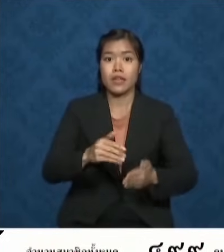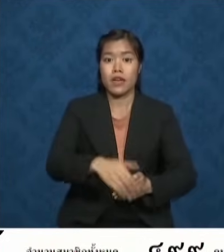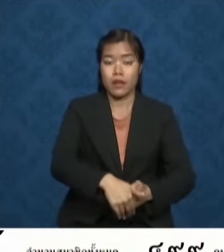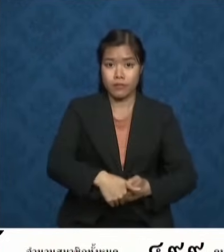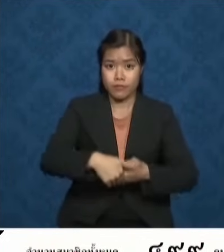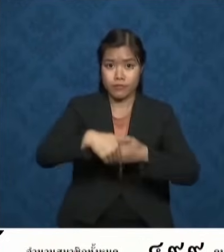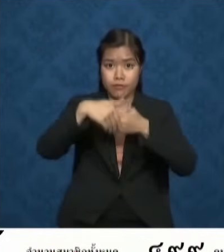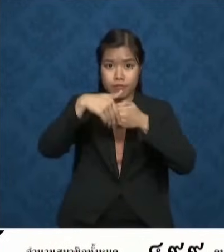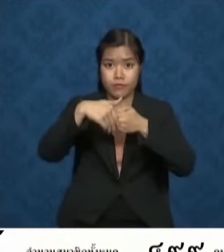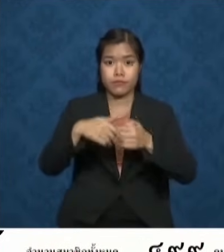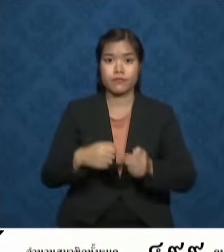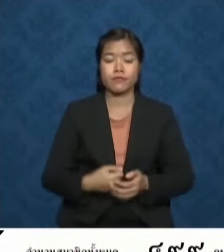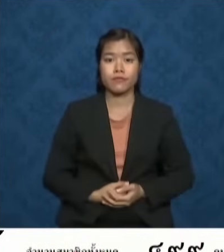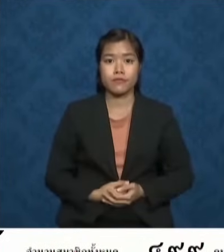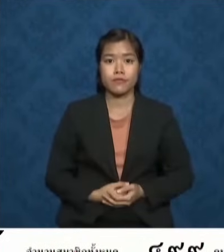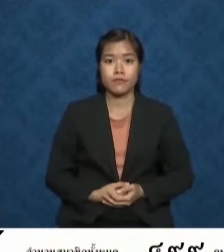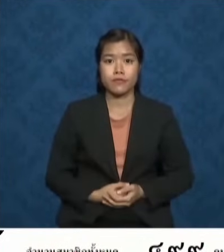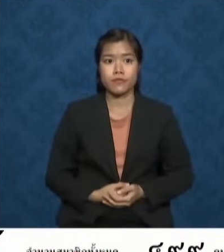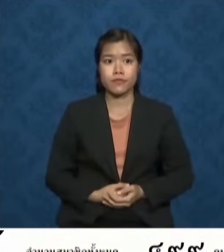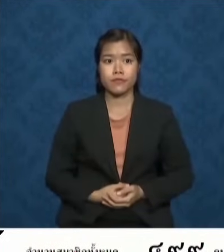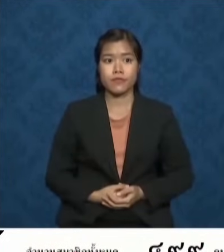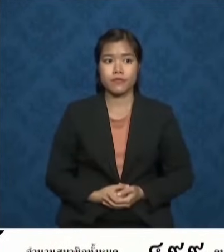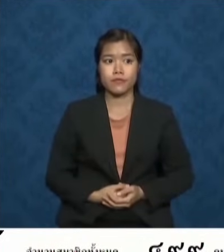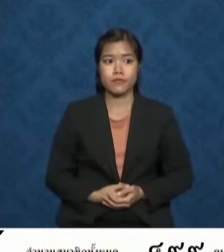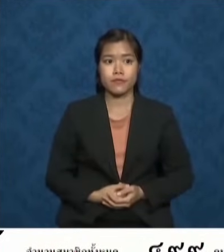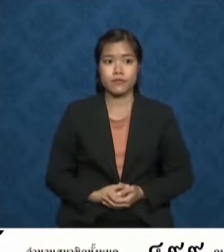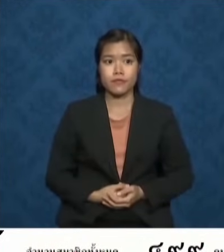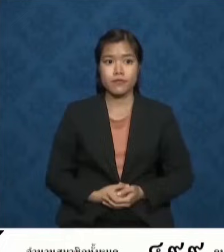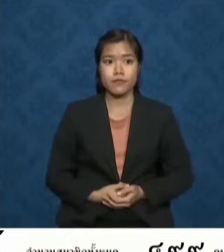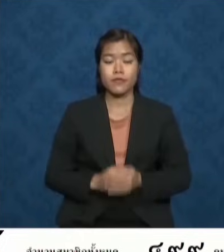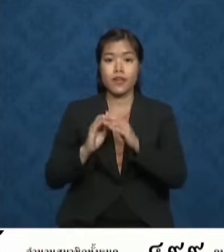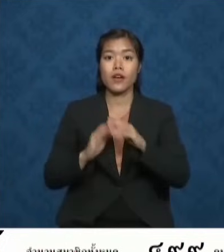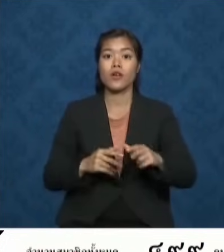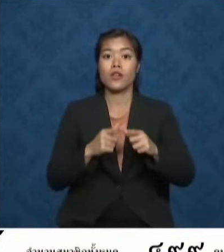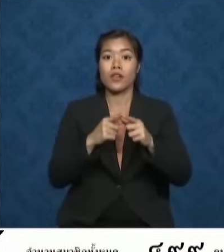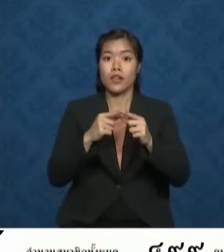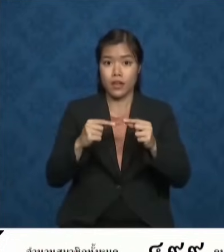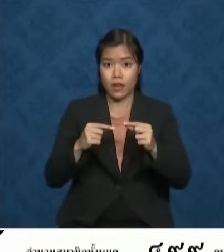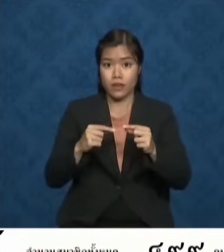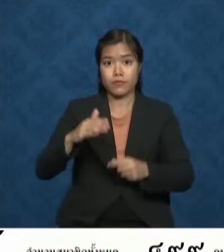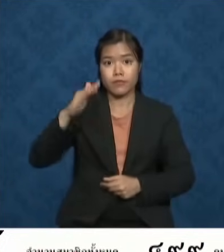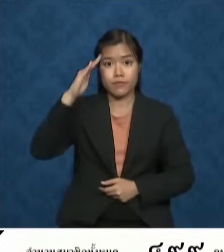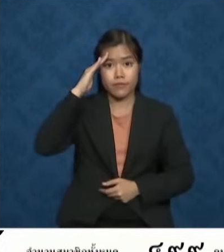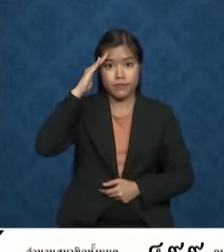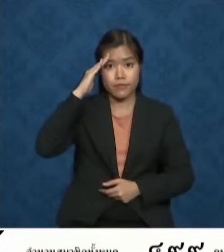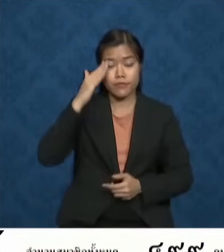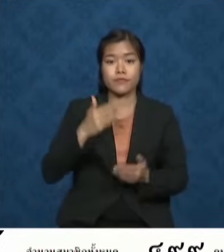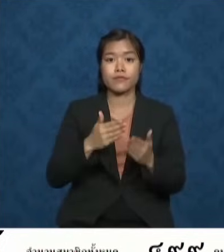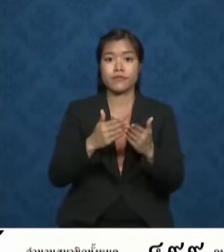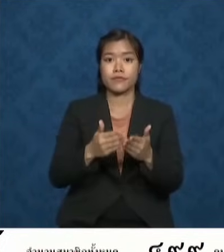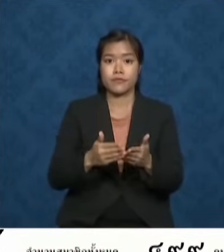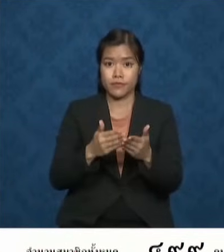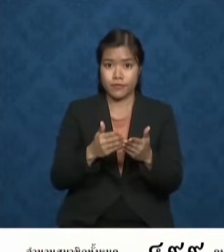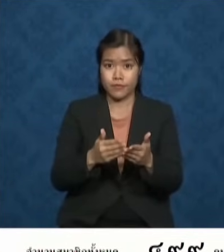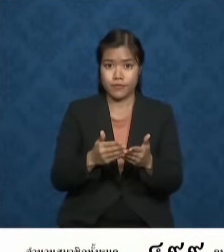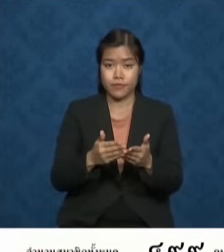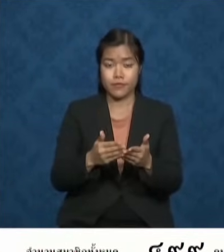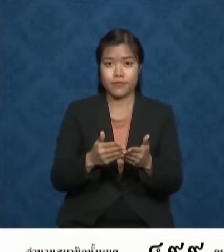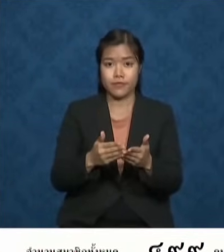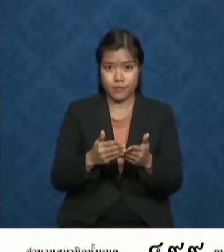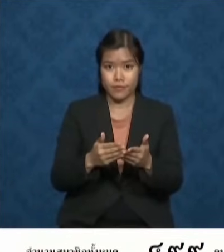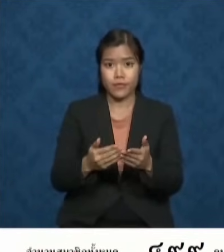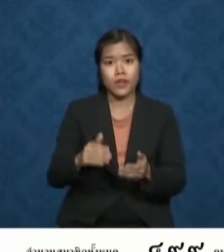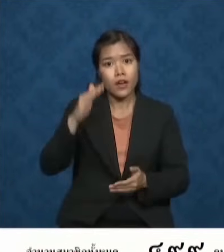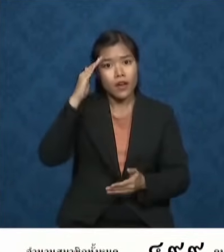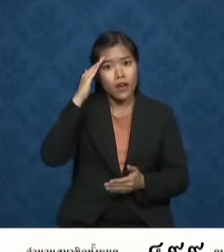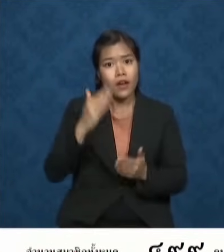าพนั้นอีกเรื่องหนึ่งก็คือเรื่องของทัพเรือที่ท่านอภิปรายติดใจว่าทัพเรือ